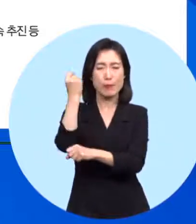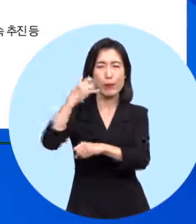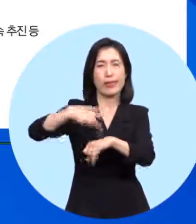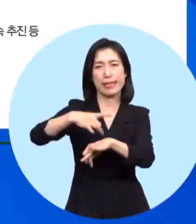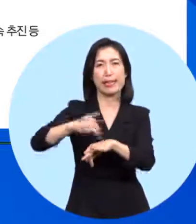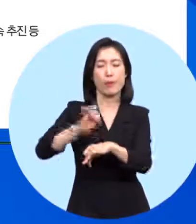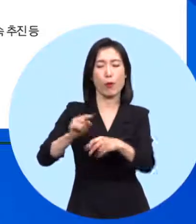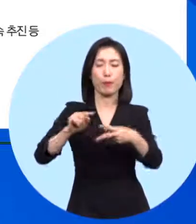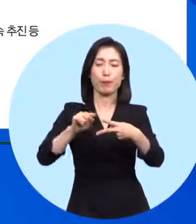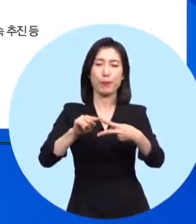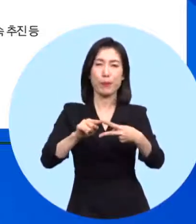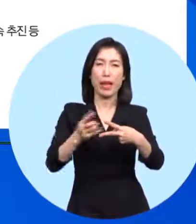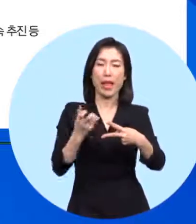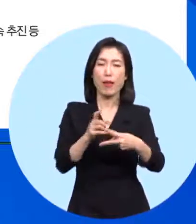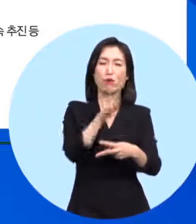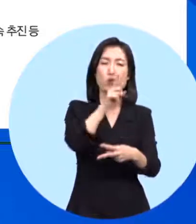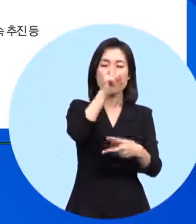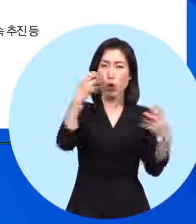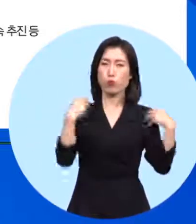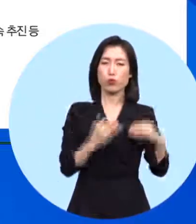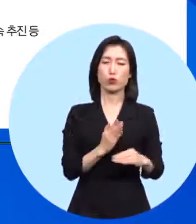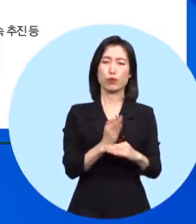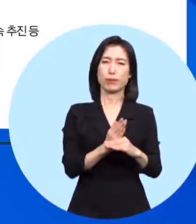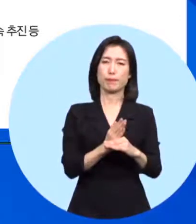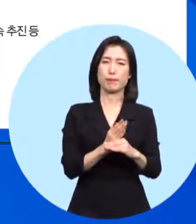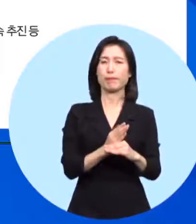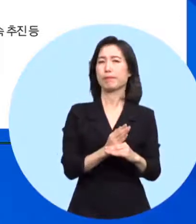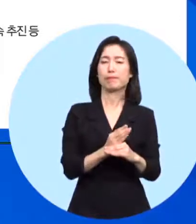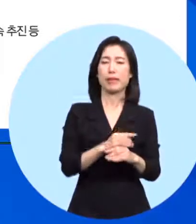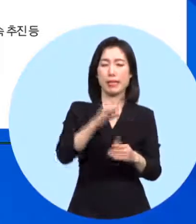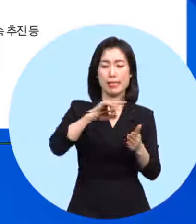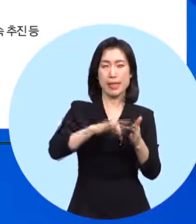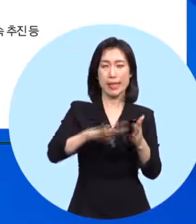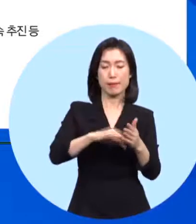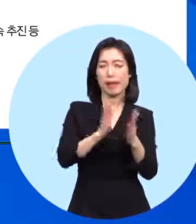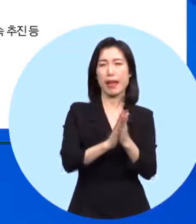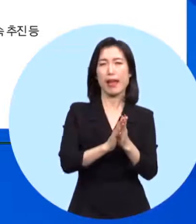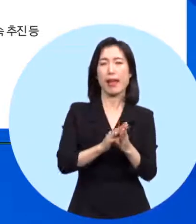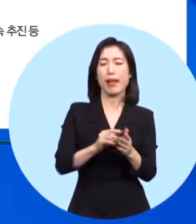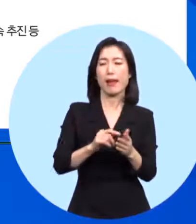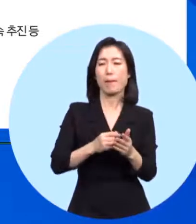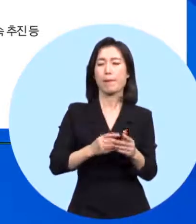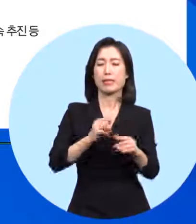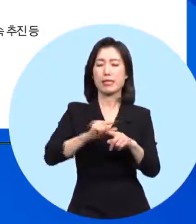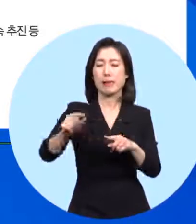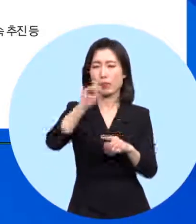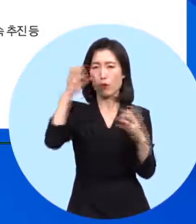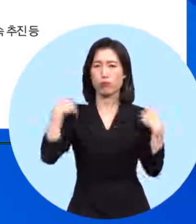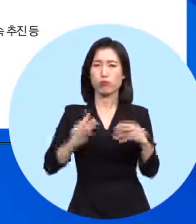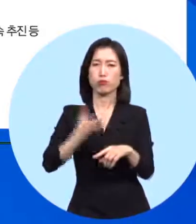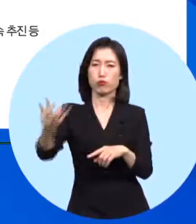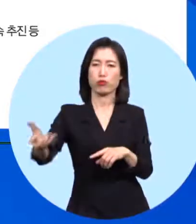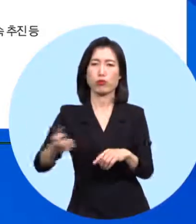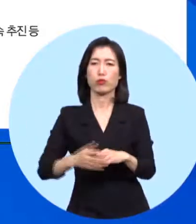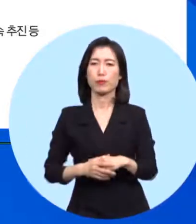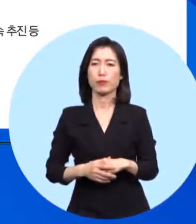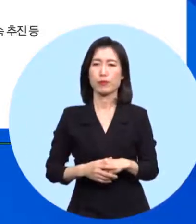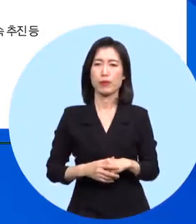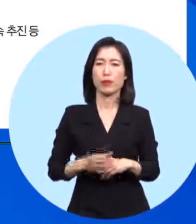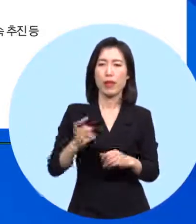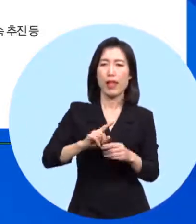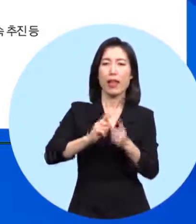하나는 종전의 자산세 중심의 지방세 구조를 소비 과세와 소득 구조로 바꾸자고 하는 게 2번째 특징이고요. 그다음에